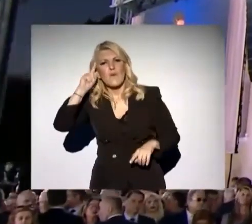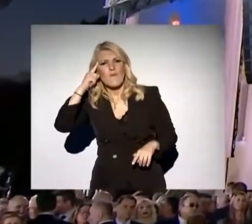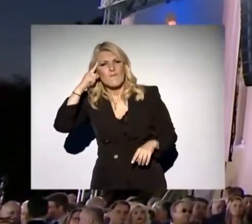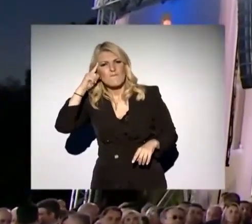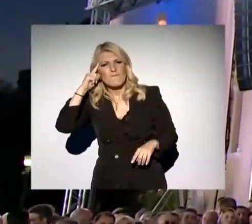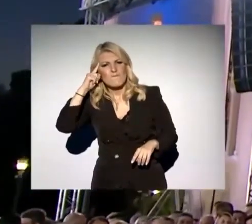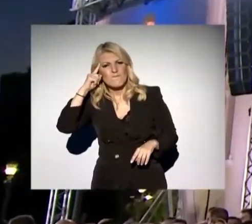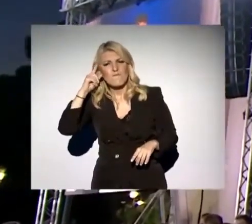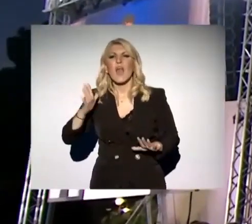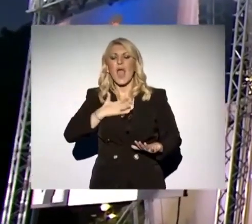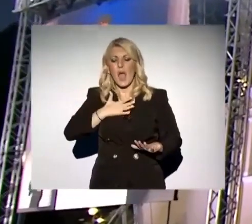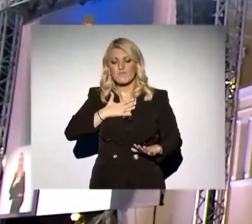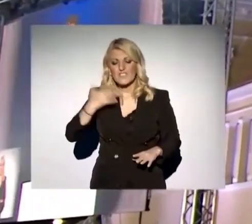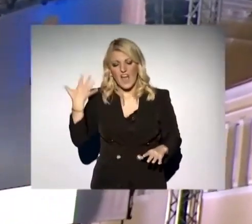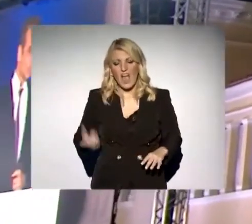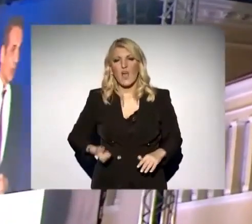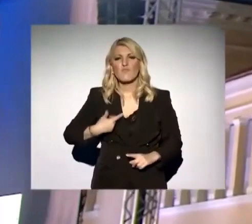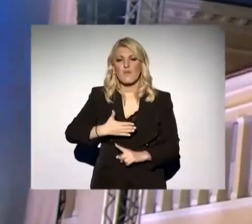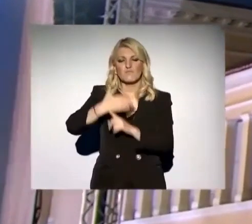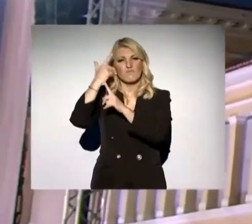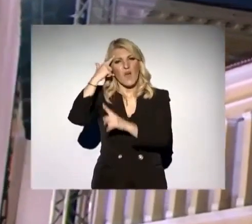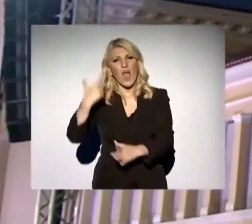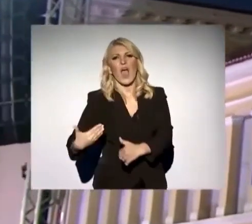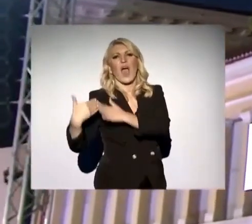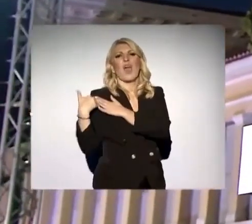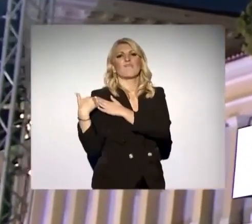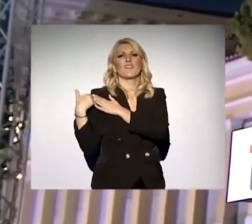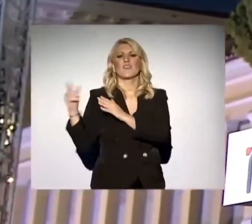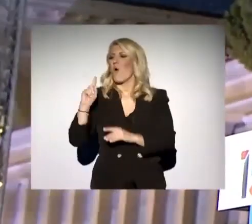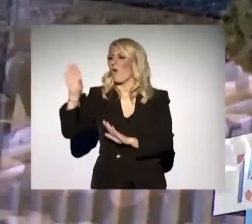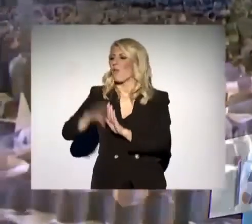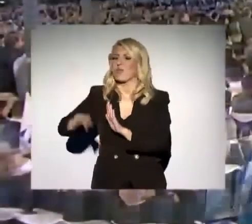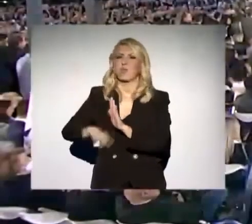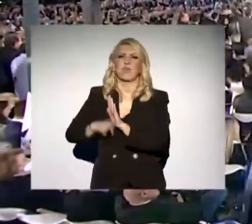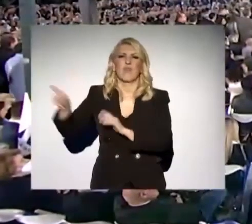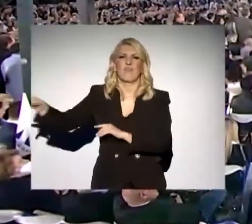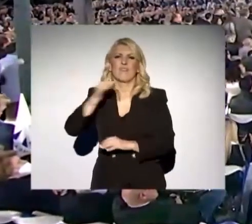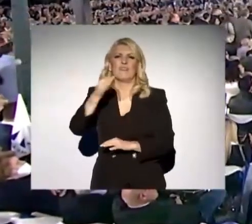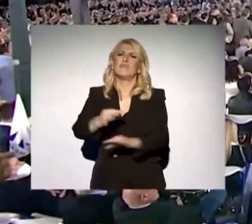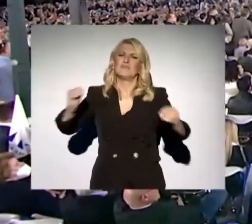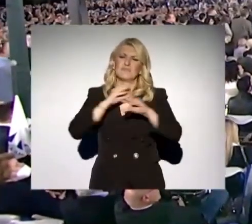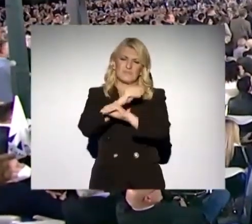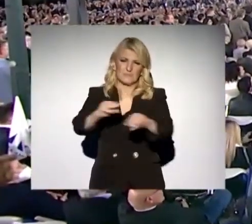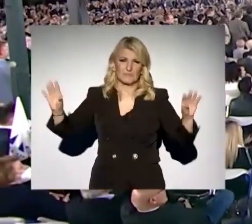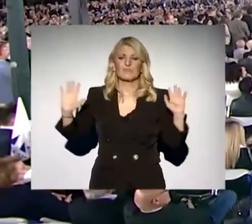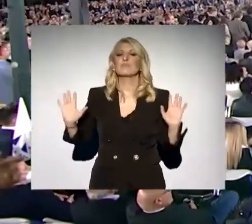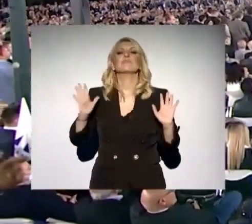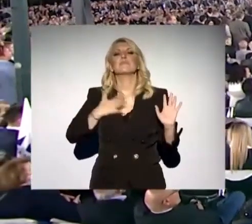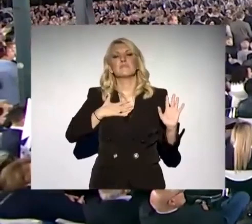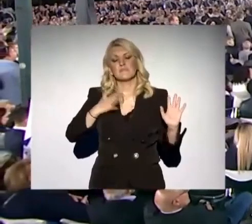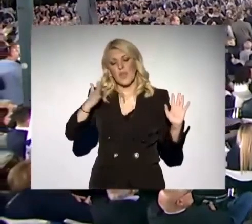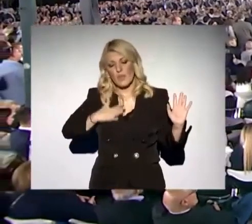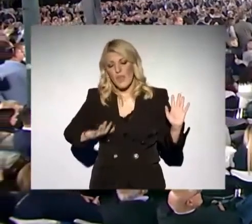τον πατριωτισμό της ευθύνης. Όπως και τα εύκολα συνθήματα από τις πράξεις που χρειάζονται πολύ κόπο, σκληρή δουλειά